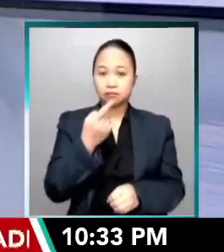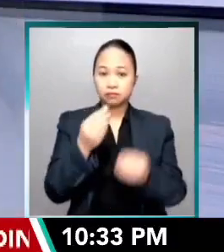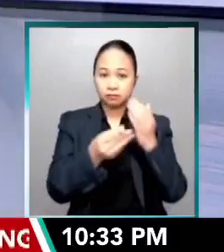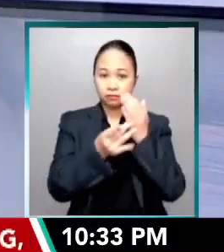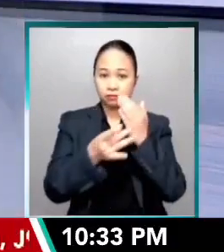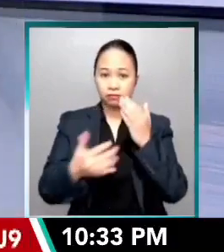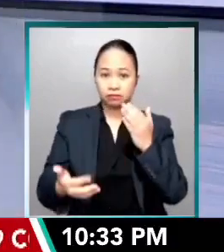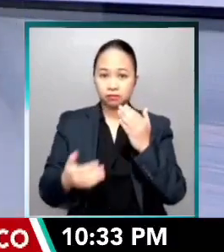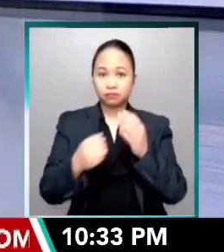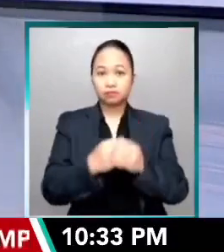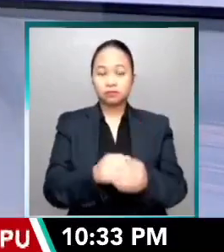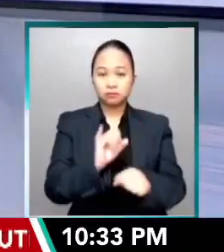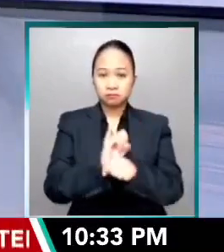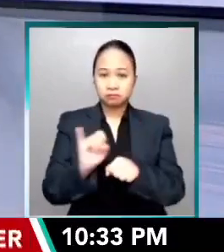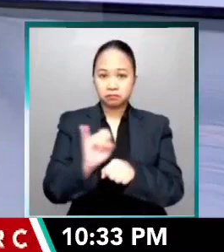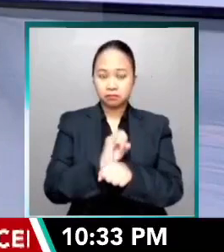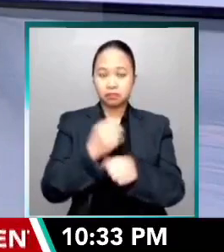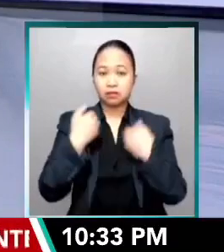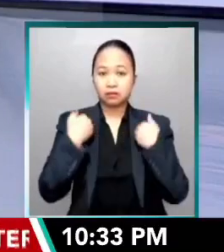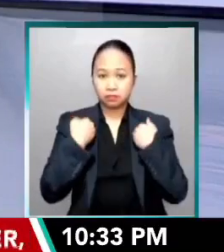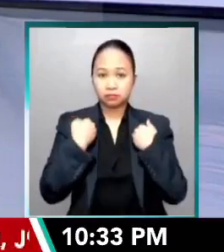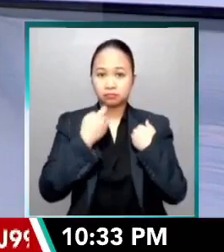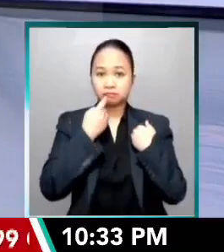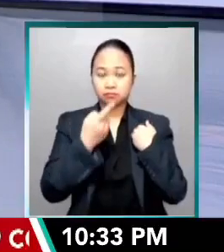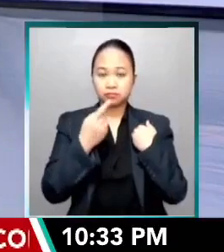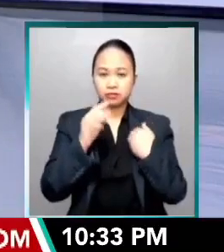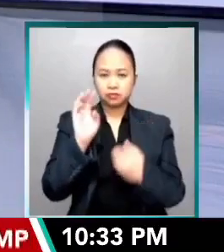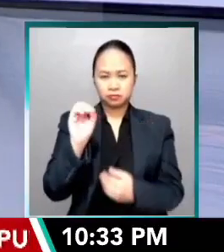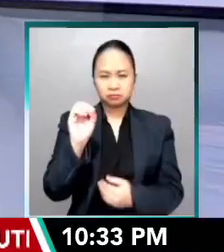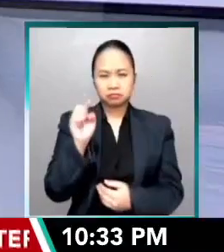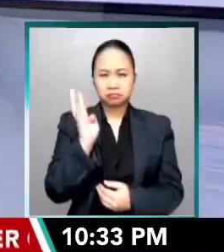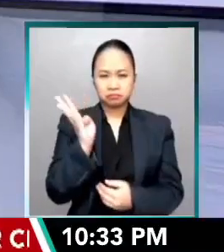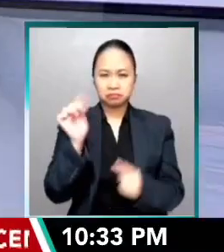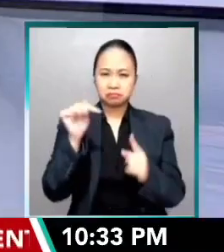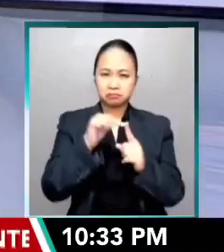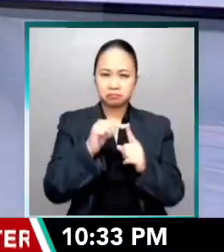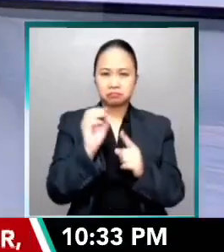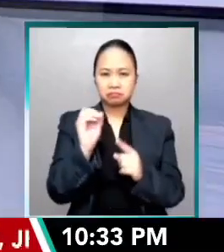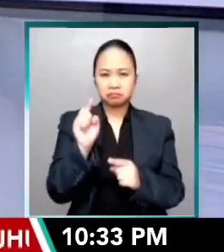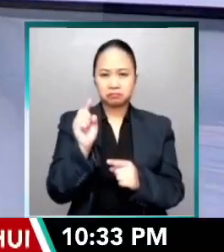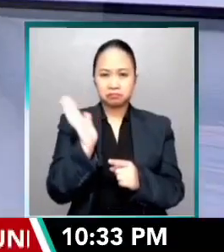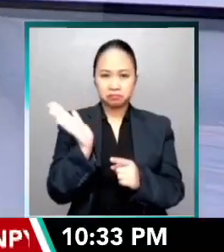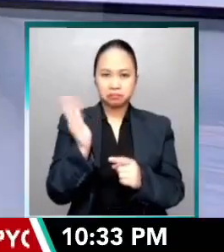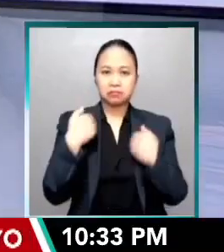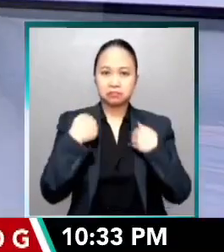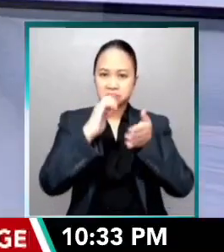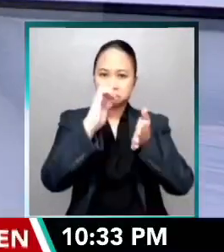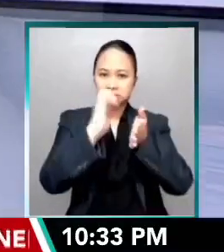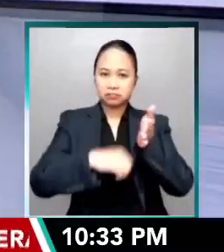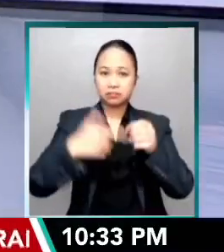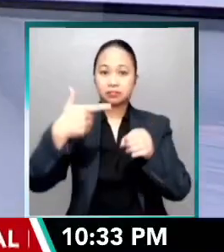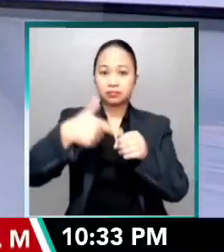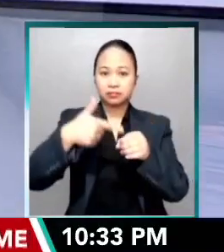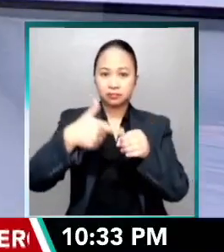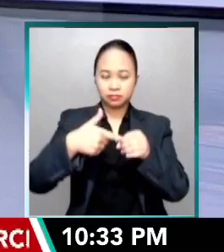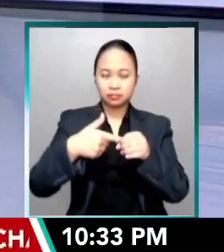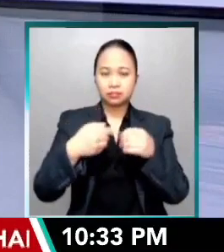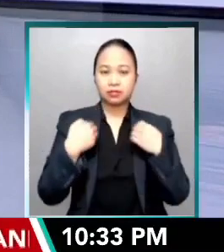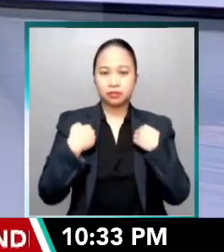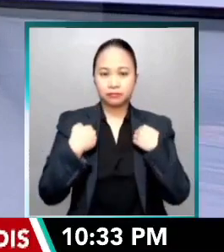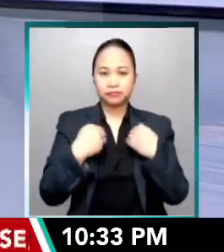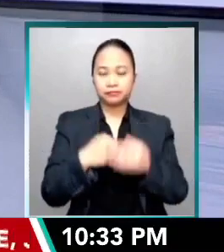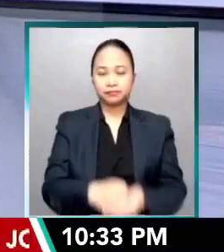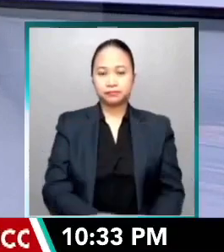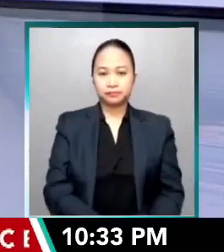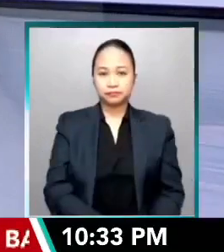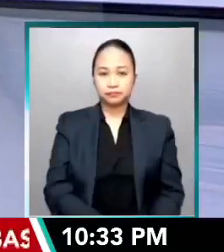Bureau Director Rino Abad, 40 centavos hanggang 50 centavos ang posibleng tapyas sa kada litro ng gasolina. Mas